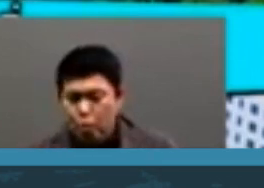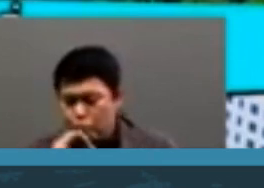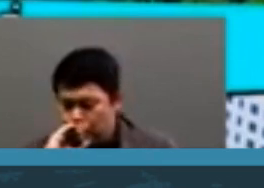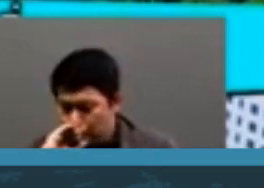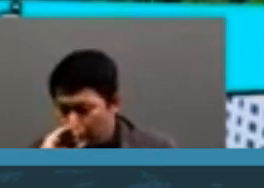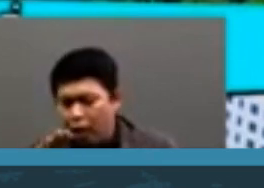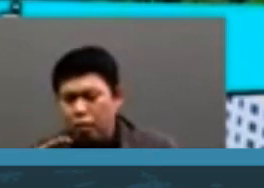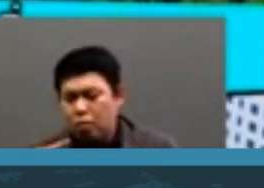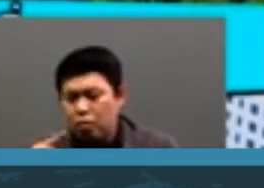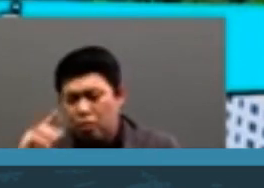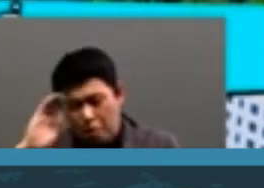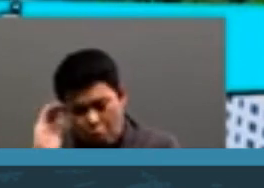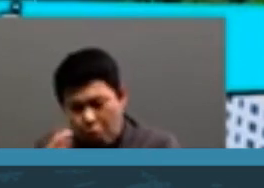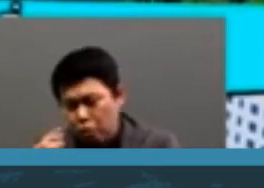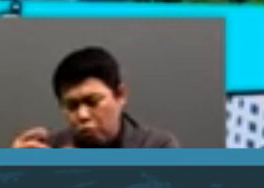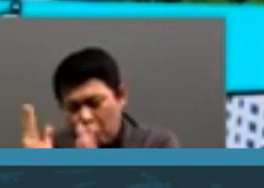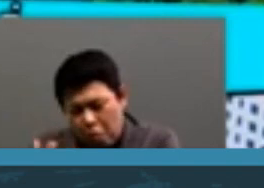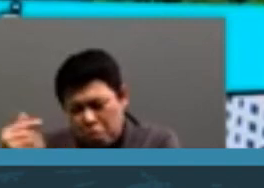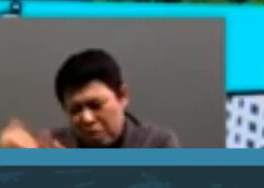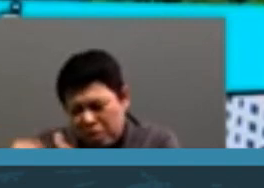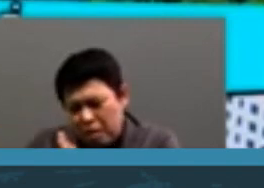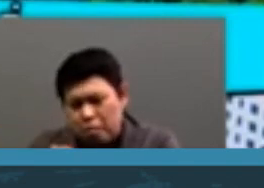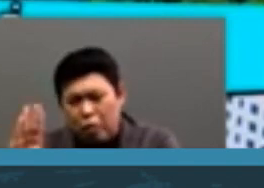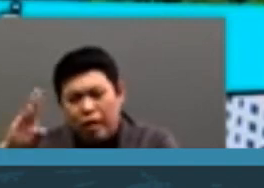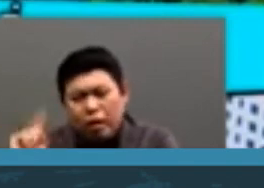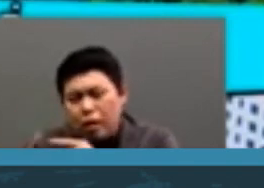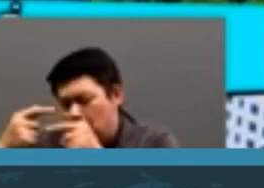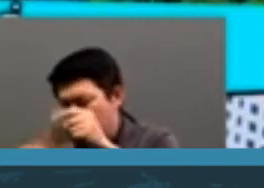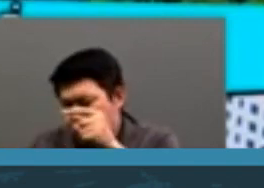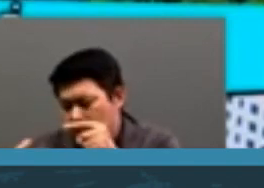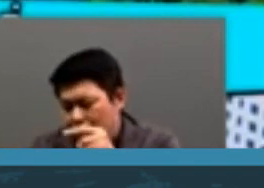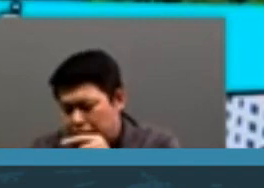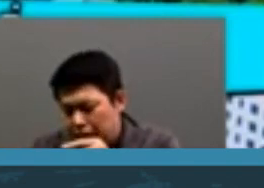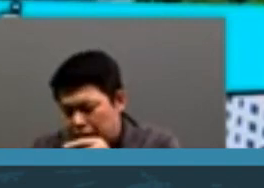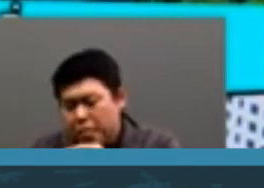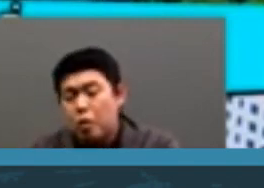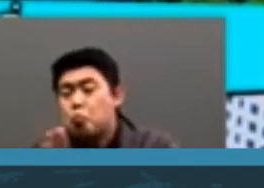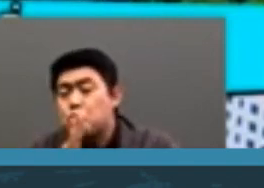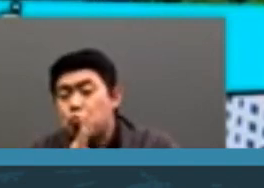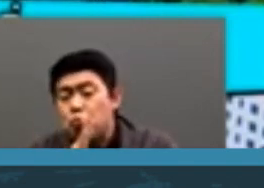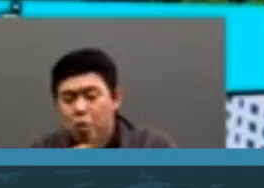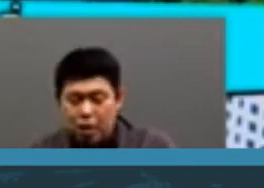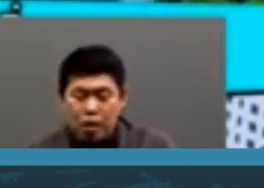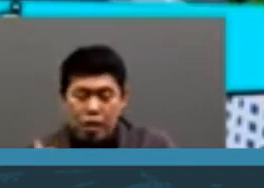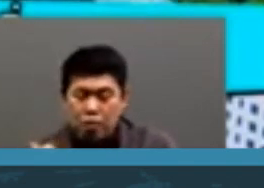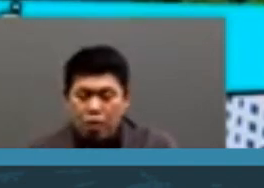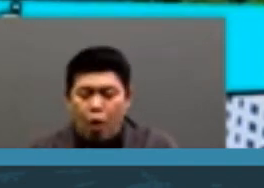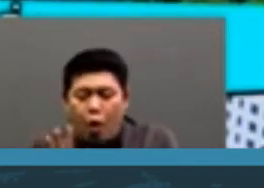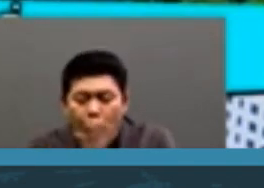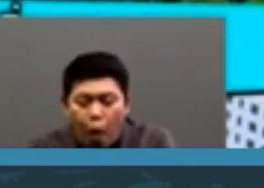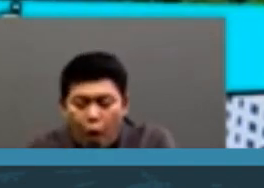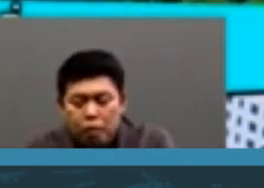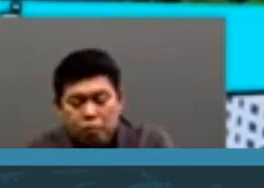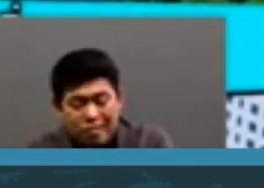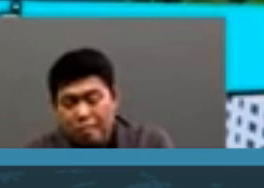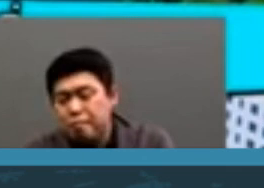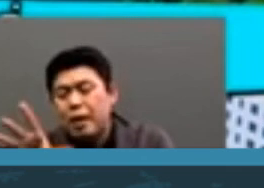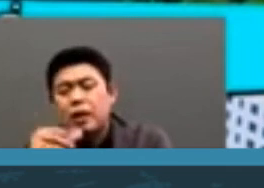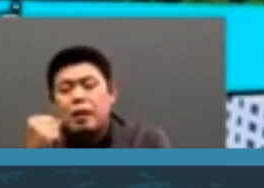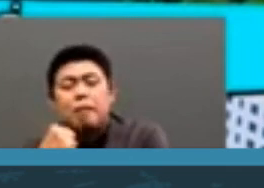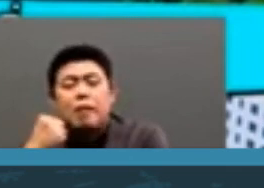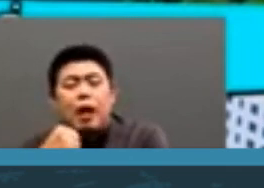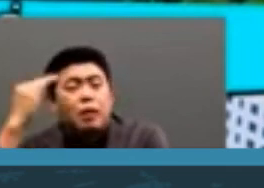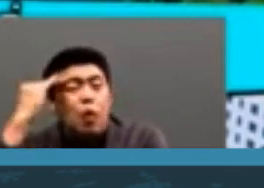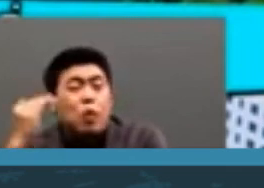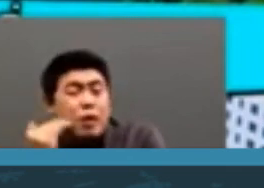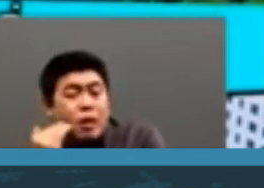โดยระบบเศรษฐศาสตร์โดยคู่สาธารณสุขตั้งแต่ผมเข้ามาเป็นรัฐมนตรีเลยม 3 3เรารักกันเราชนะอีกกี่ล้านคนเรื่องของกองทุน